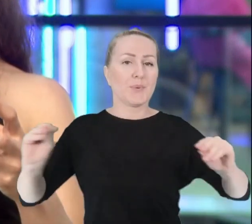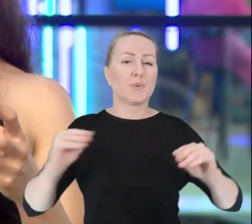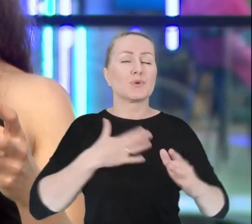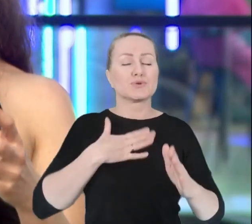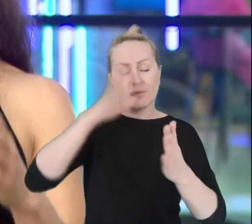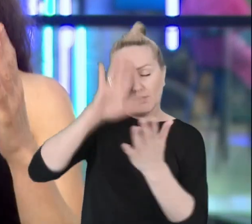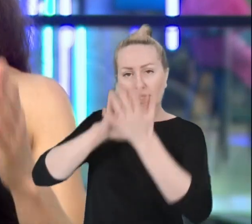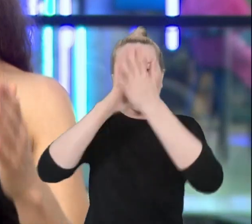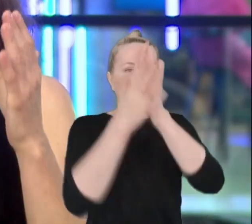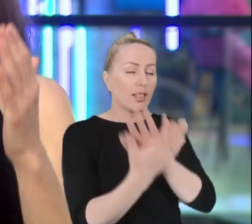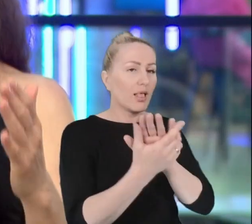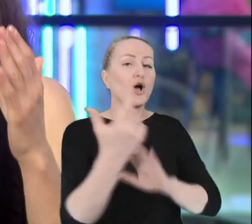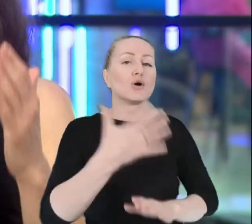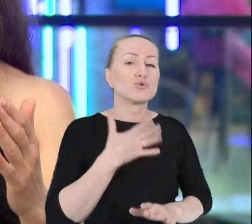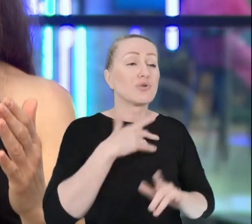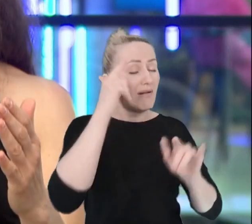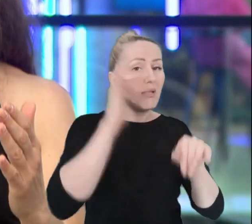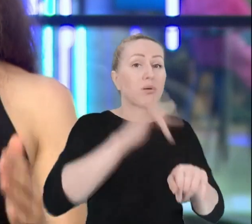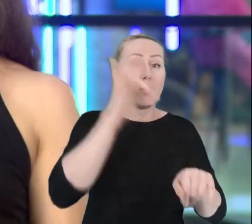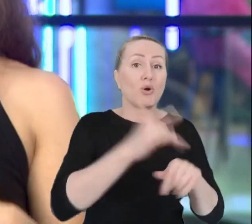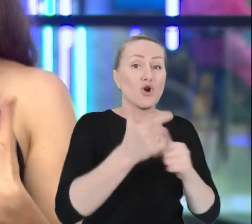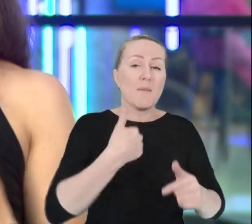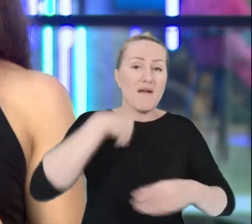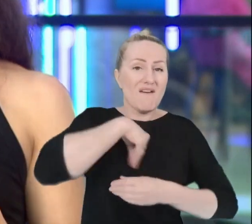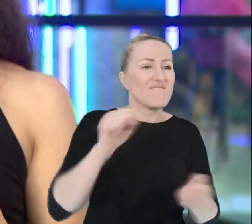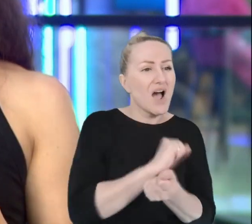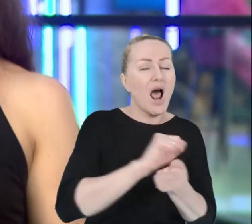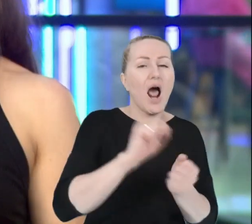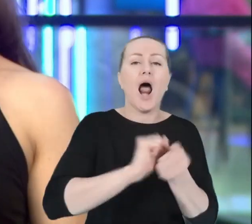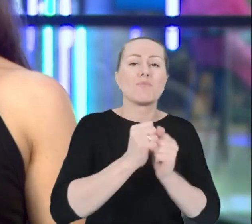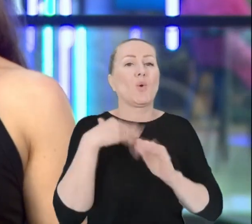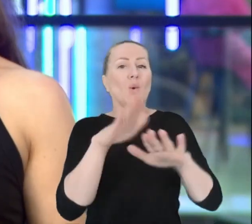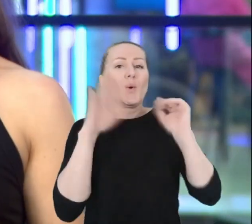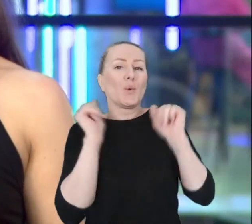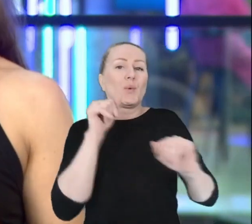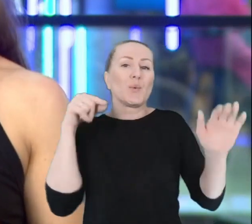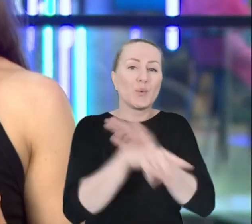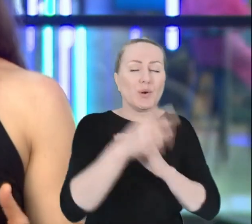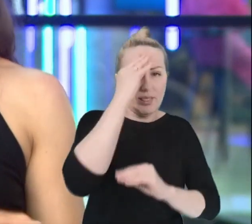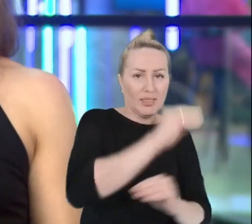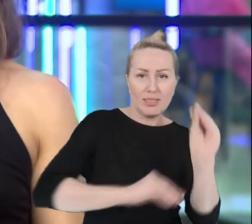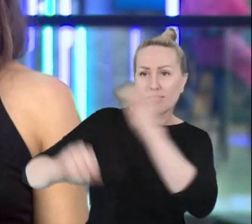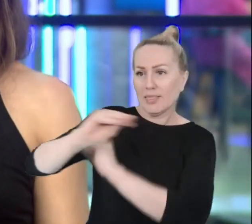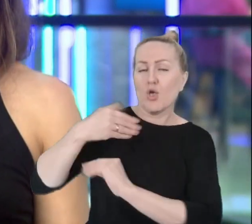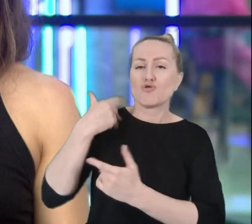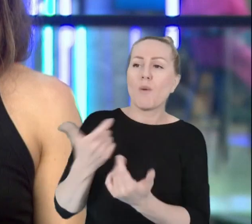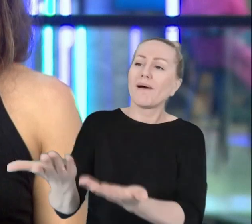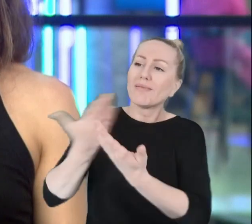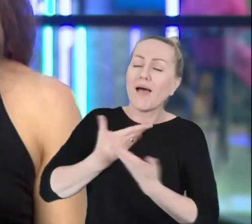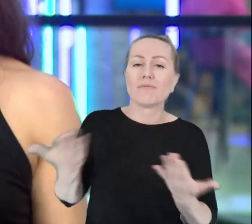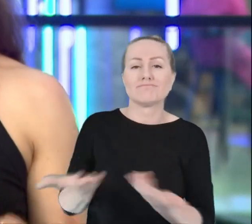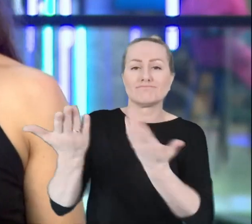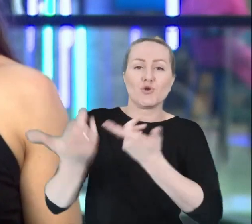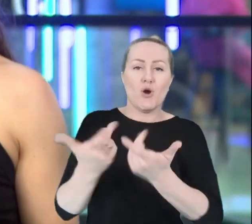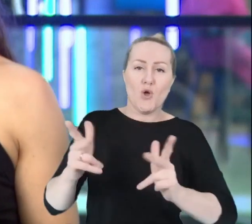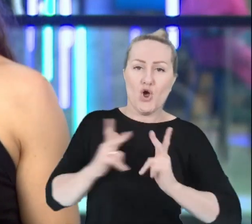współczulnego układu nerwowego, który każe nam walczyć lub uciekać, na przywspółczulny, który nas zachęca do odpoczynku.